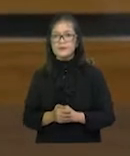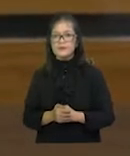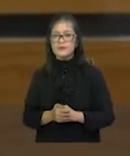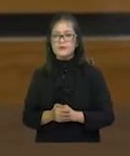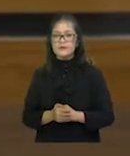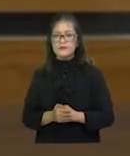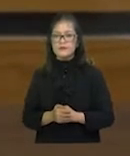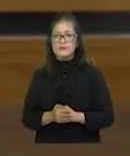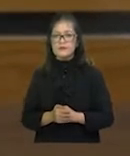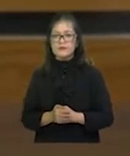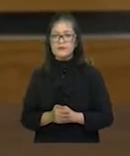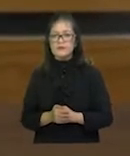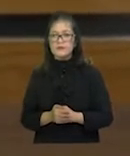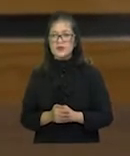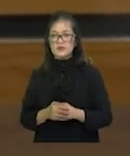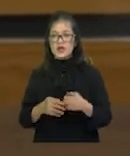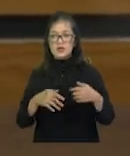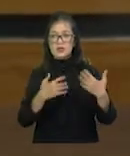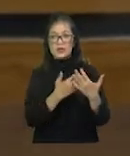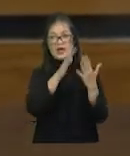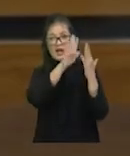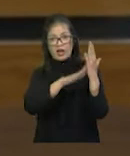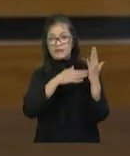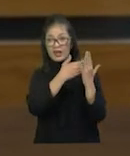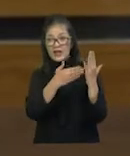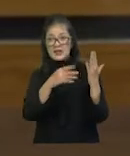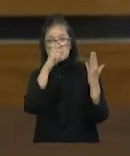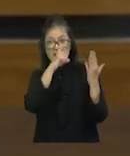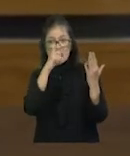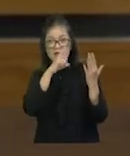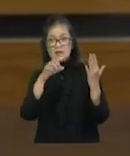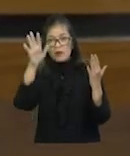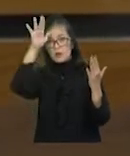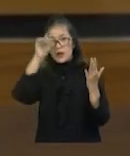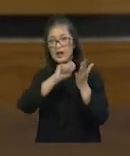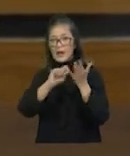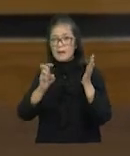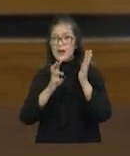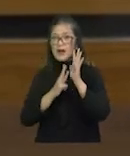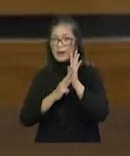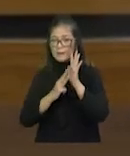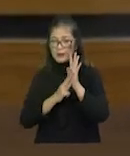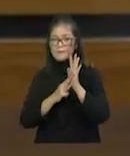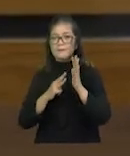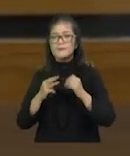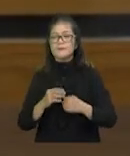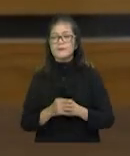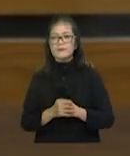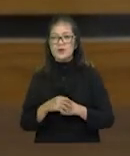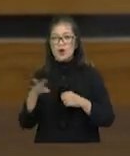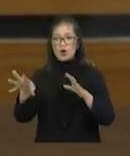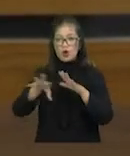2016-2018, dalam daftar pencarian orang atau DPO. Penetapan ini terkait dengan tindak pidana korupsi berupa penerimaan hadiah atau